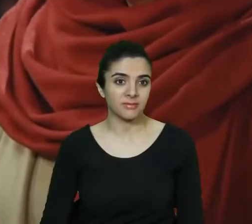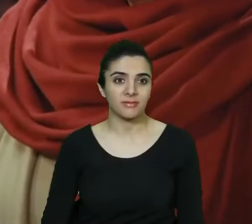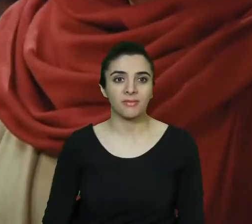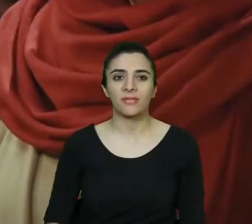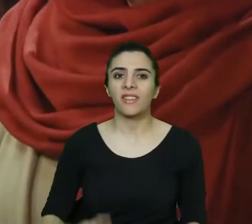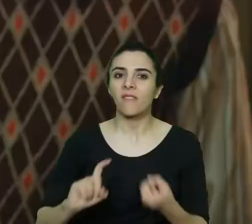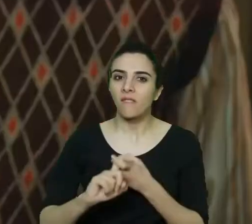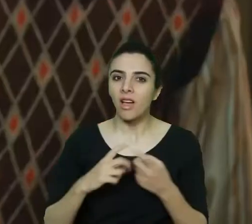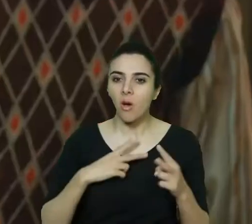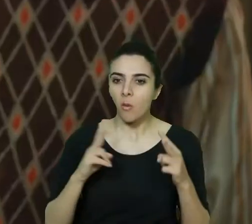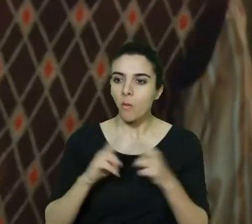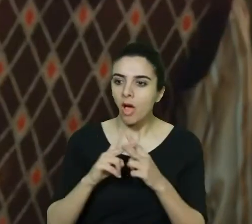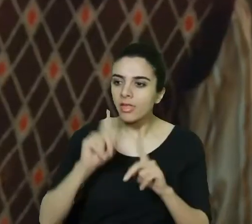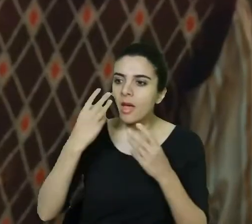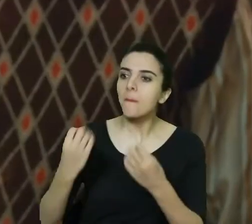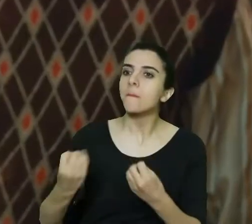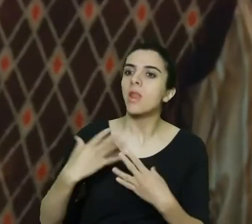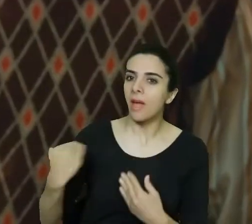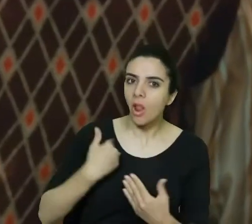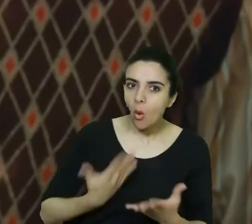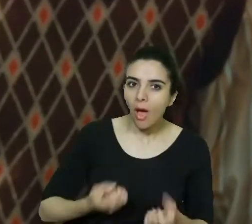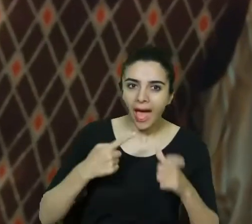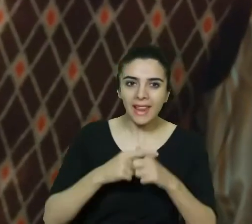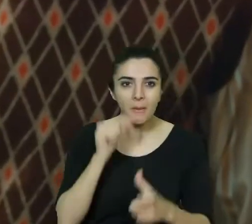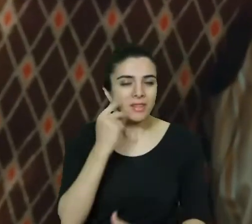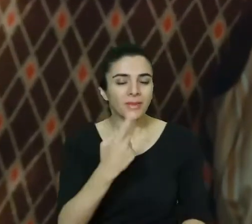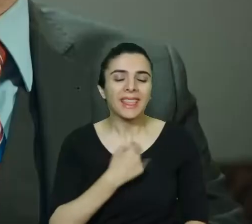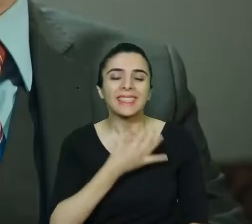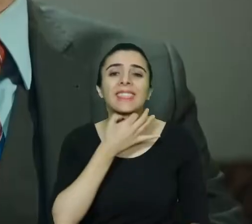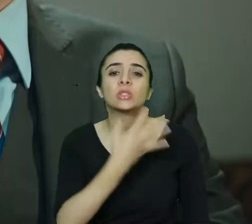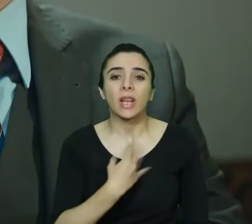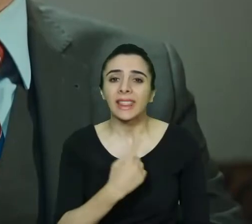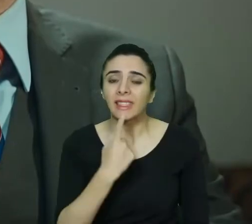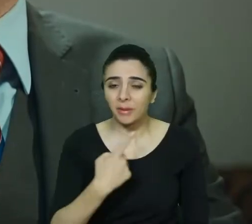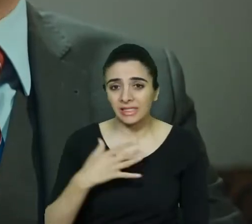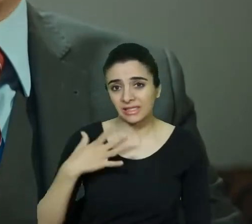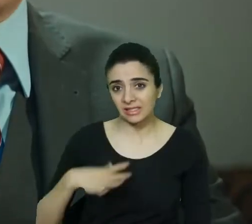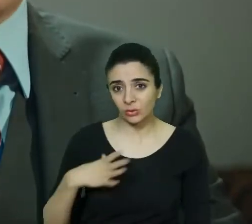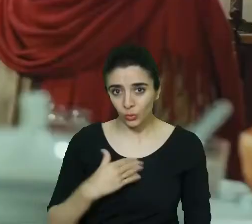ve beni emniyette yalnız bırakmayıp kurtaran Erdem Bey'e teşekkür etmek istedim.